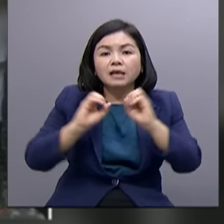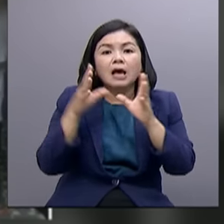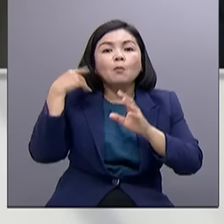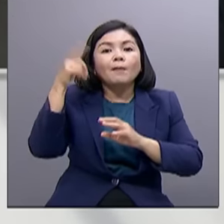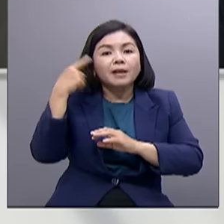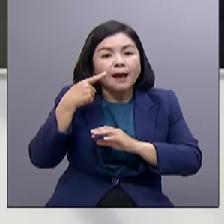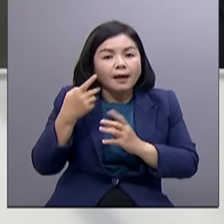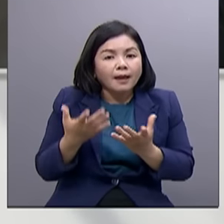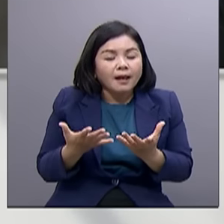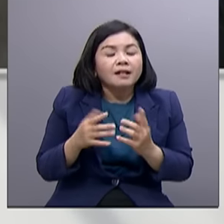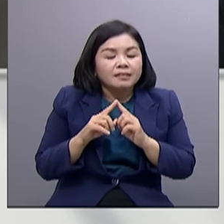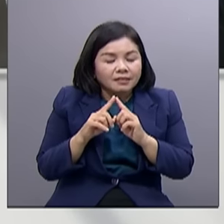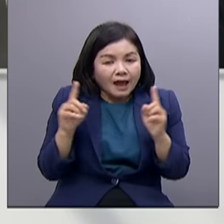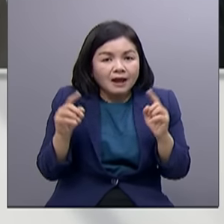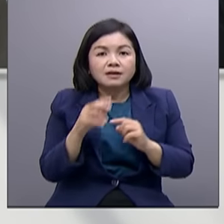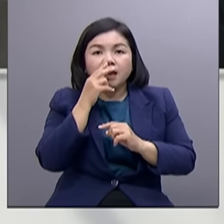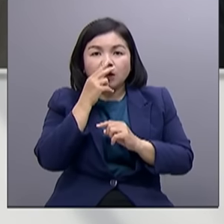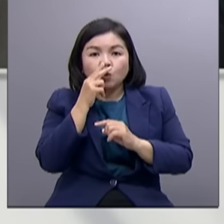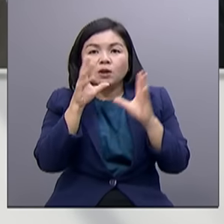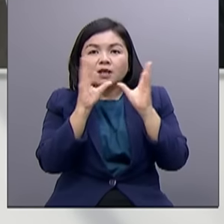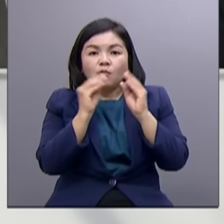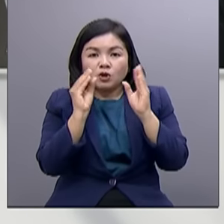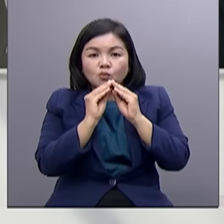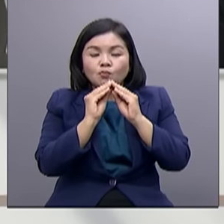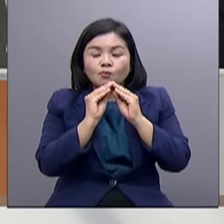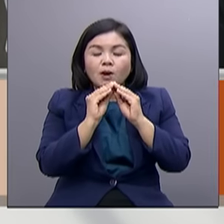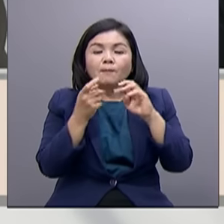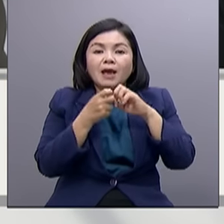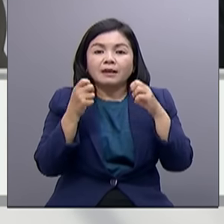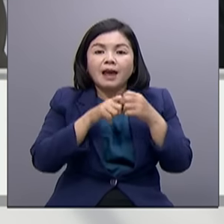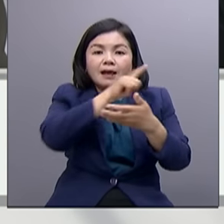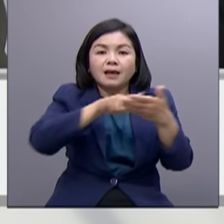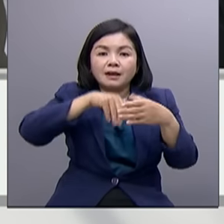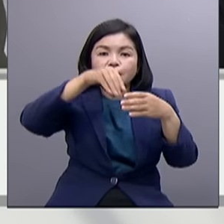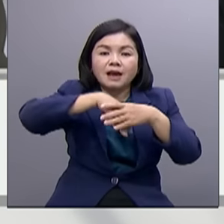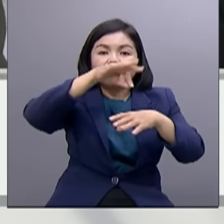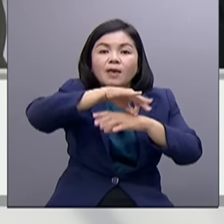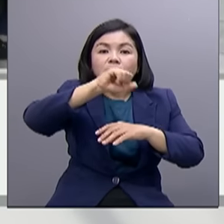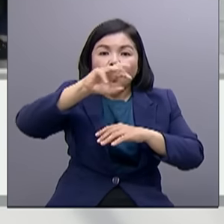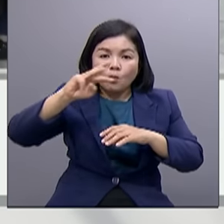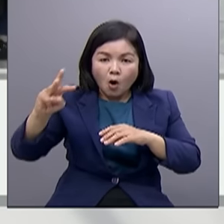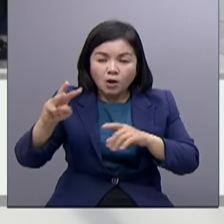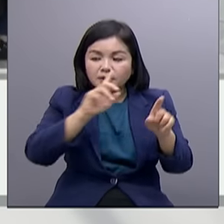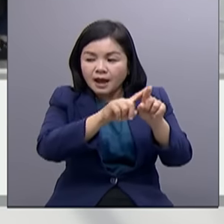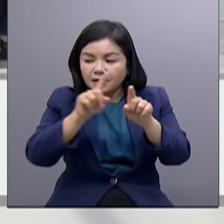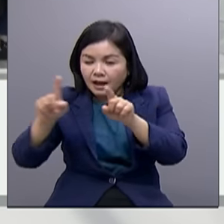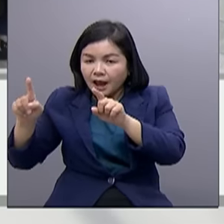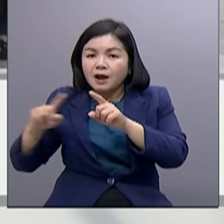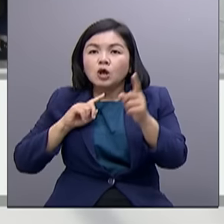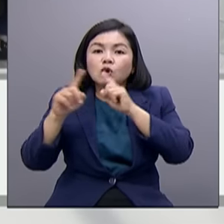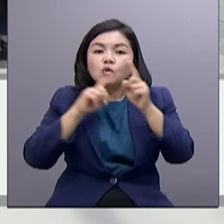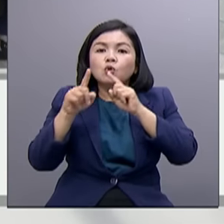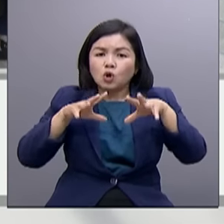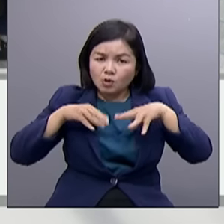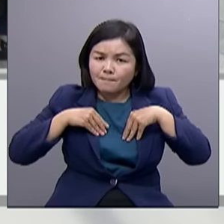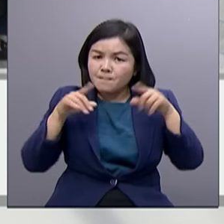ขึ้นมาค่ะแต่ทีนี้ถ้าดูในเวทีเสวนาติดตามผลและปัญหาการเลือกตั้งของไอลอนะคะนักวิชาการหลายคนร่วมเสวนาก็ยอม